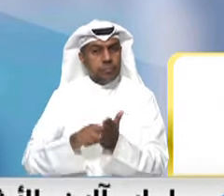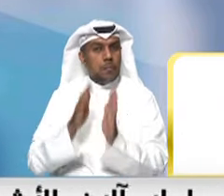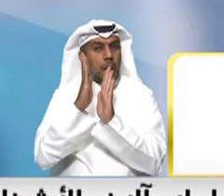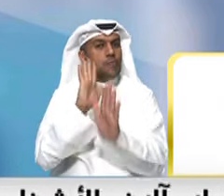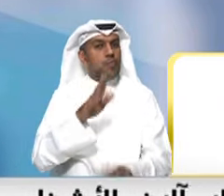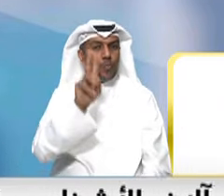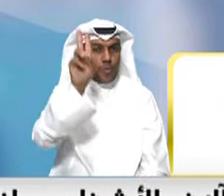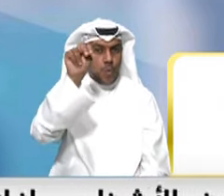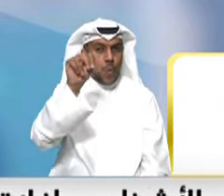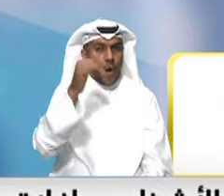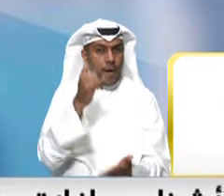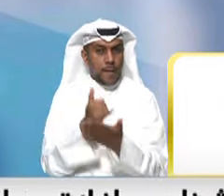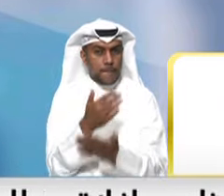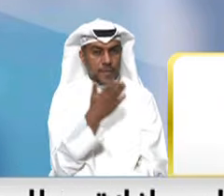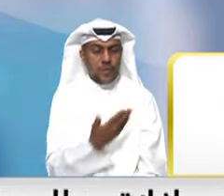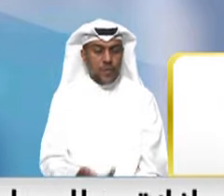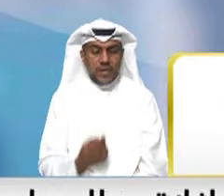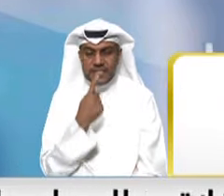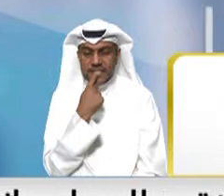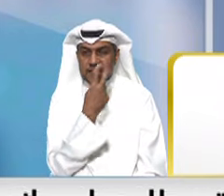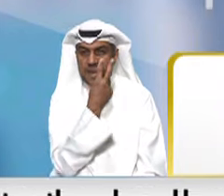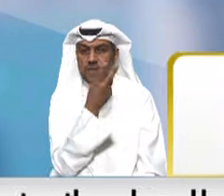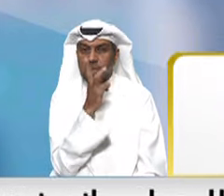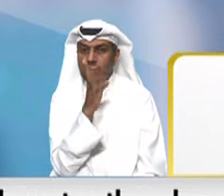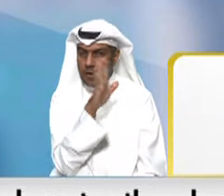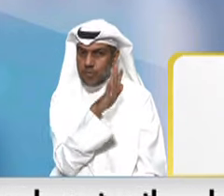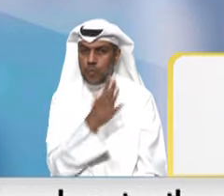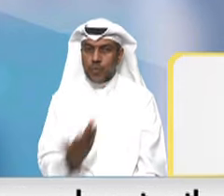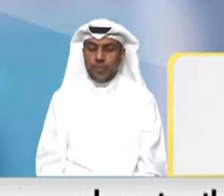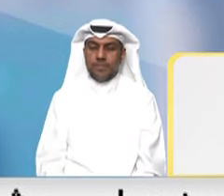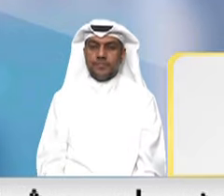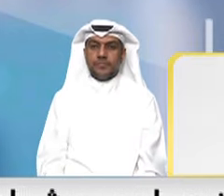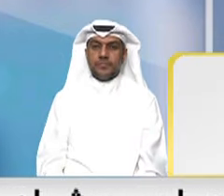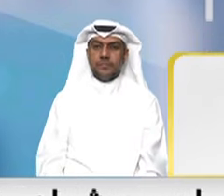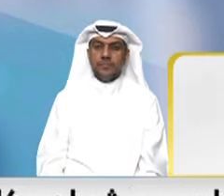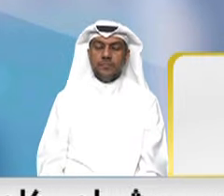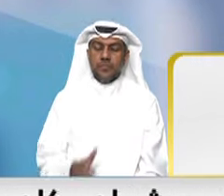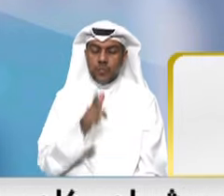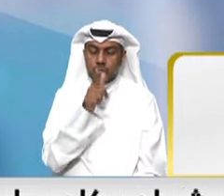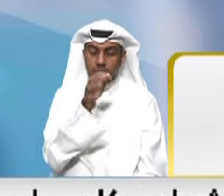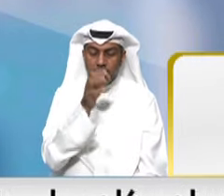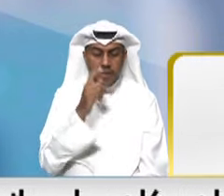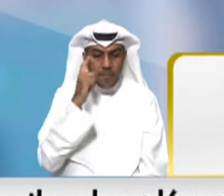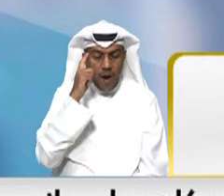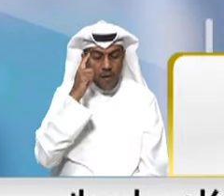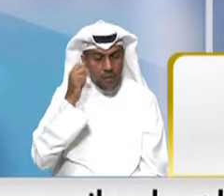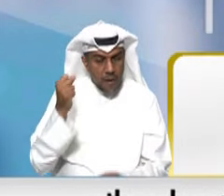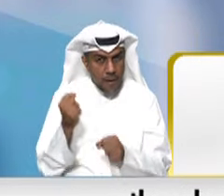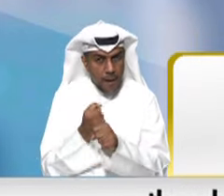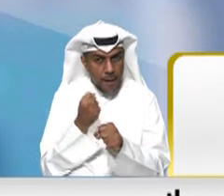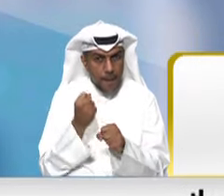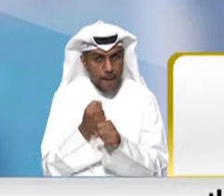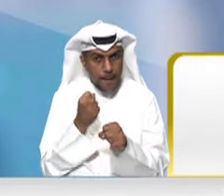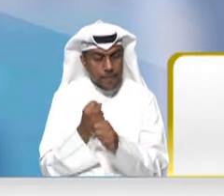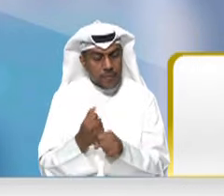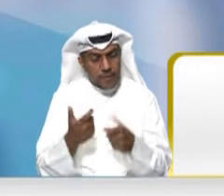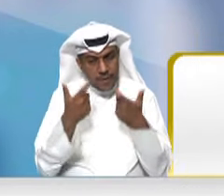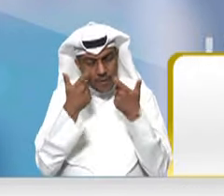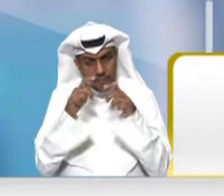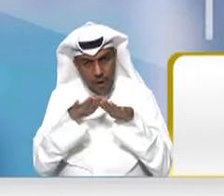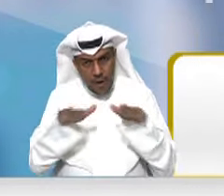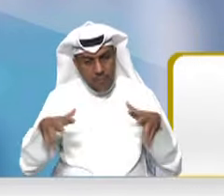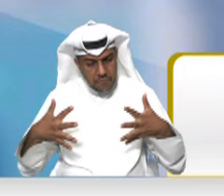بتاريخ 18 من ديسمبر لسنة 2013، وكذلك بروتوكول المبادلة الأمني